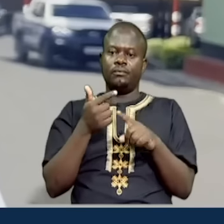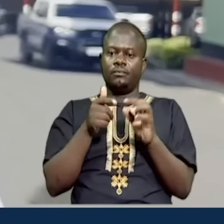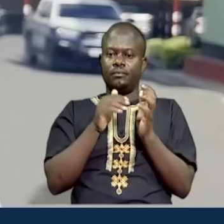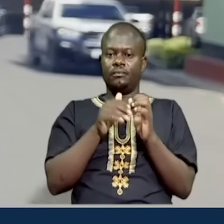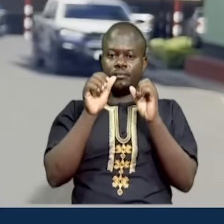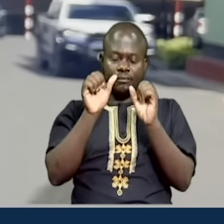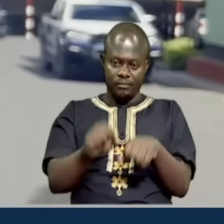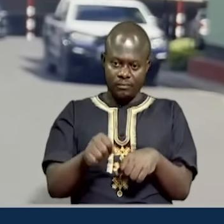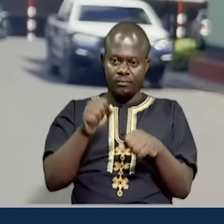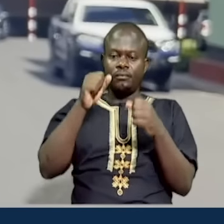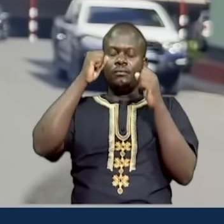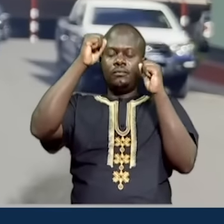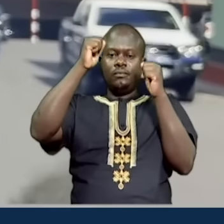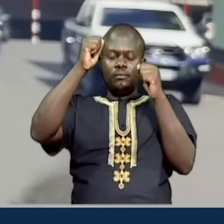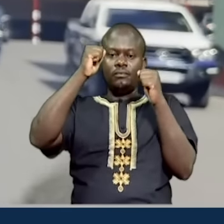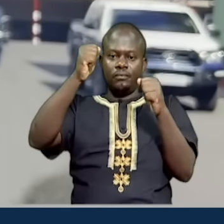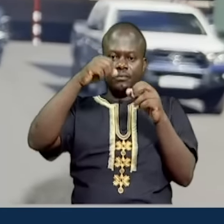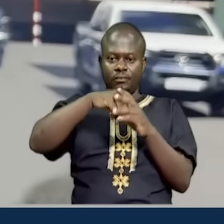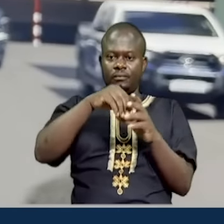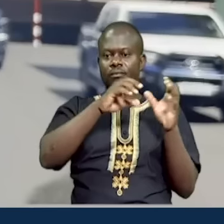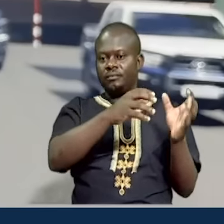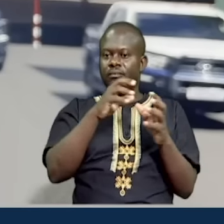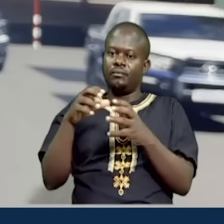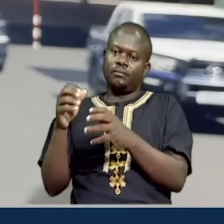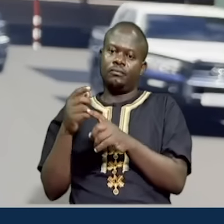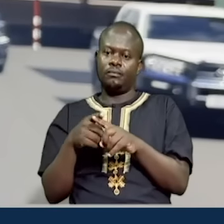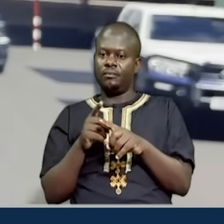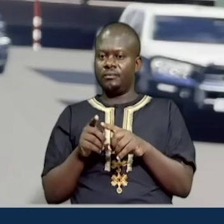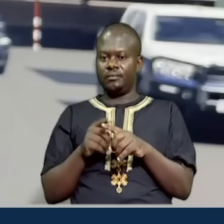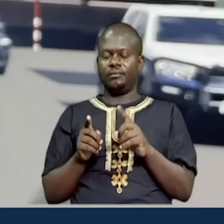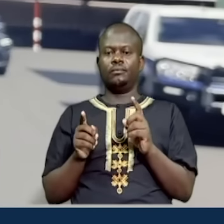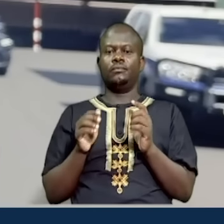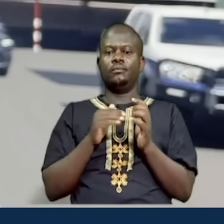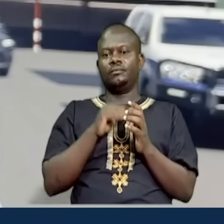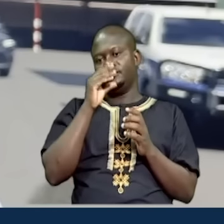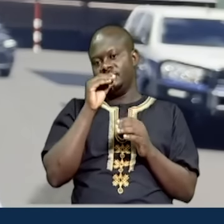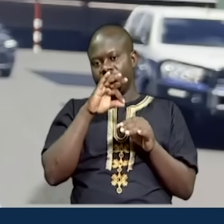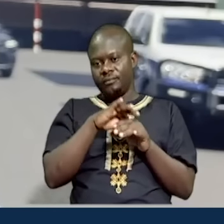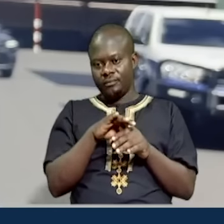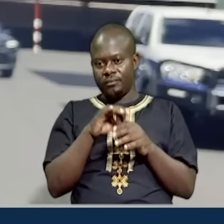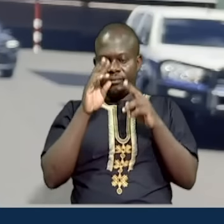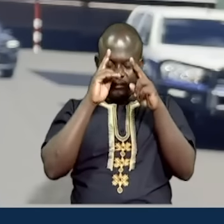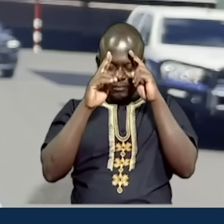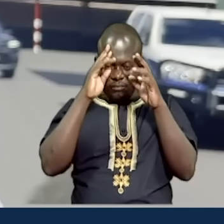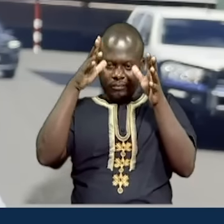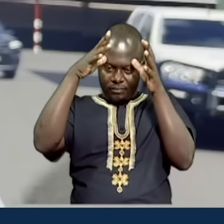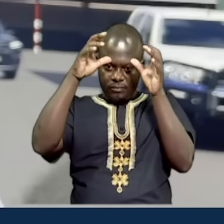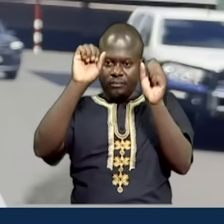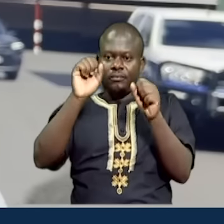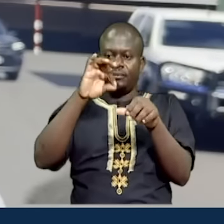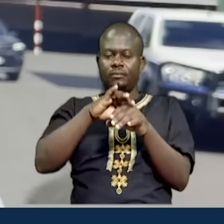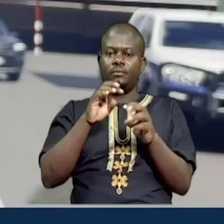barashoboye, bashobora no kwiyamamaza ku myanya mu byiciro bitandukanye. Turavuga amatora ya nyakubahwa Perezida wa Repubulika, amatora